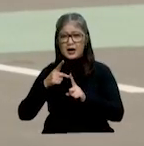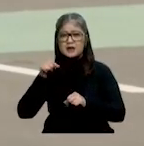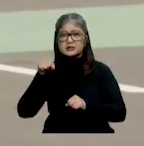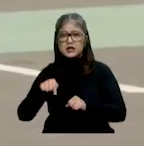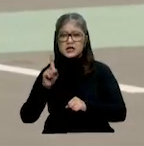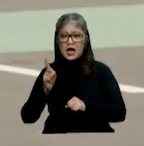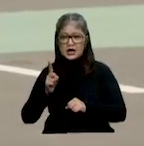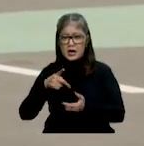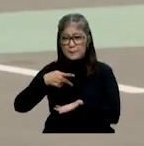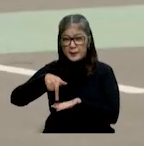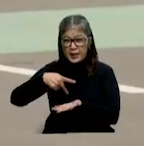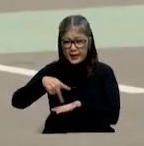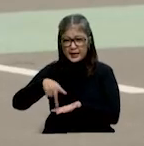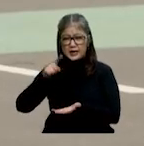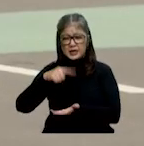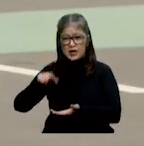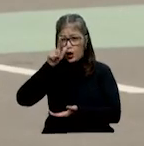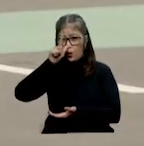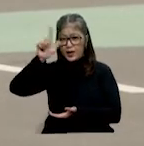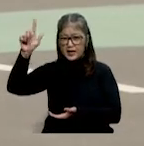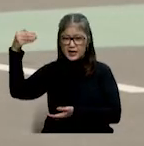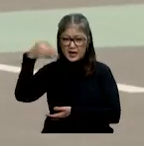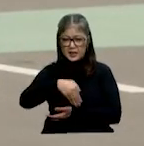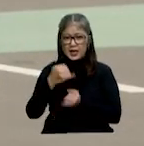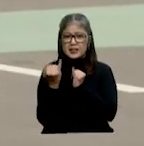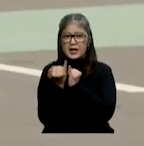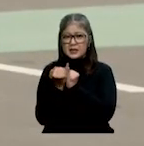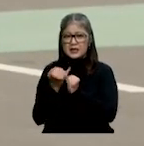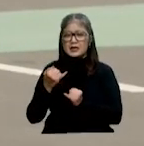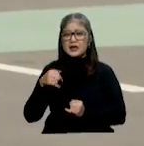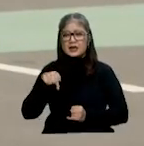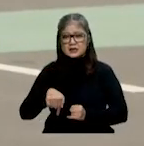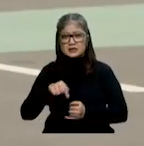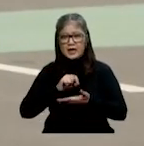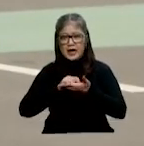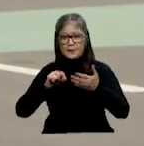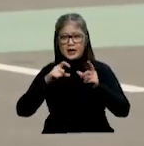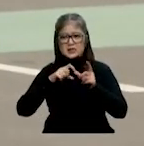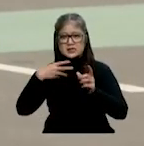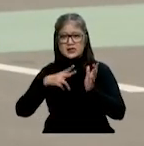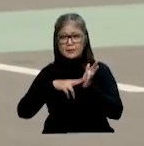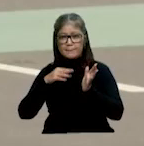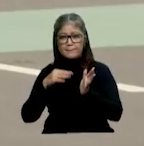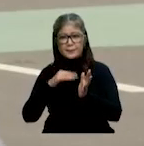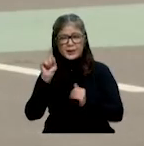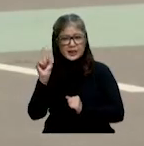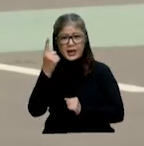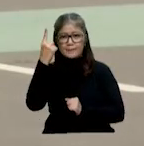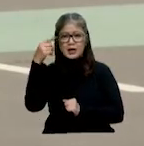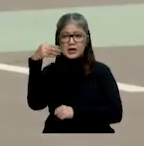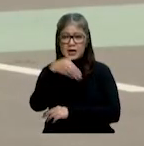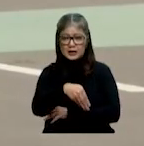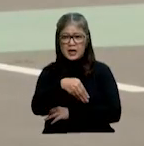naturalisasi dalam melawan Argentina malam nanti. Salah satunya adalah Zain Patinama yang diperkirakan akan perdana diturunkan untuk mengisi pos